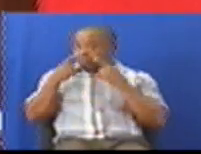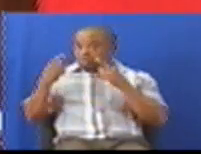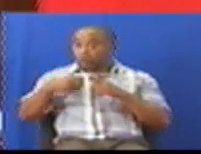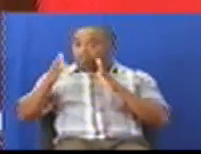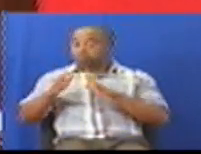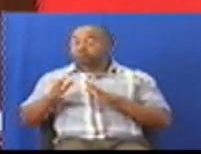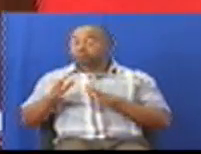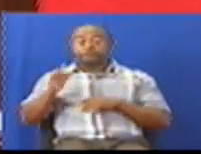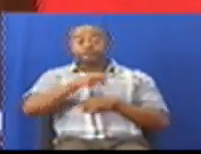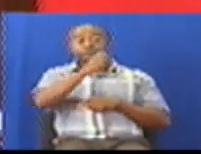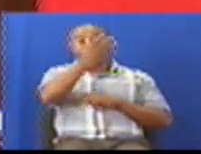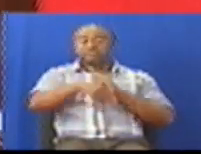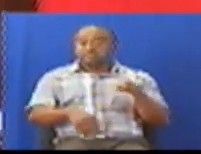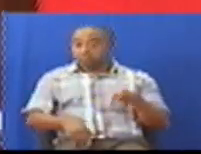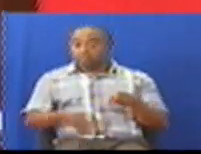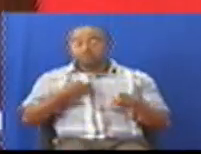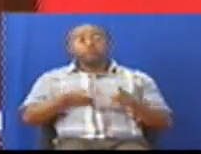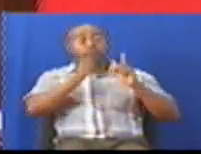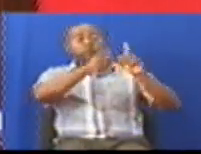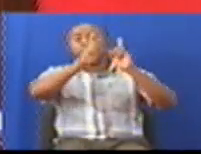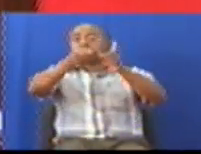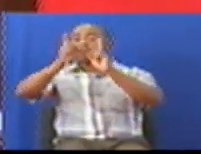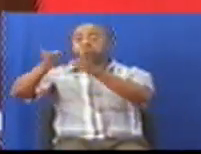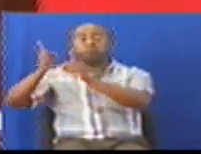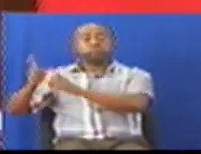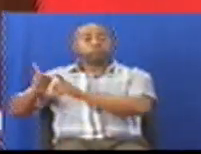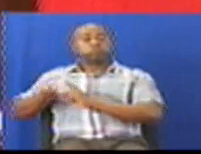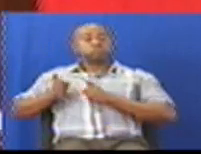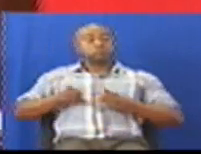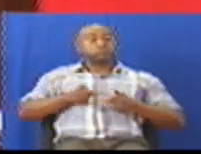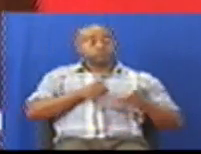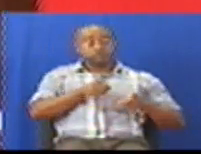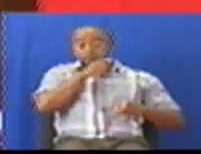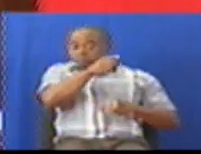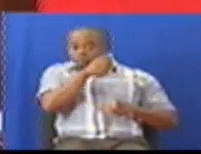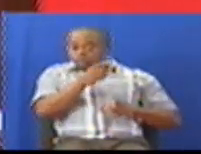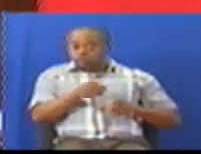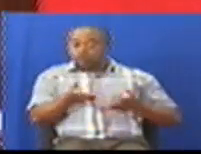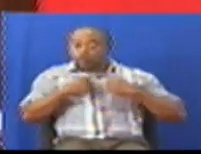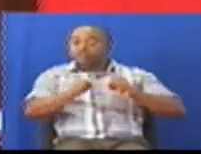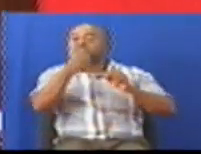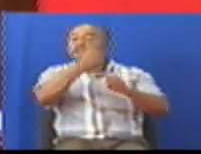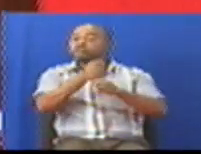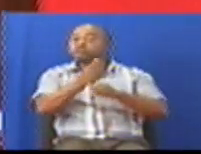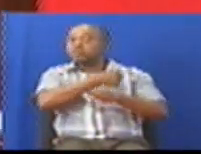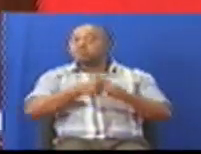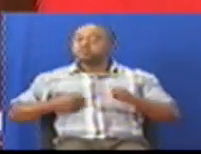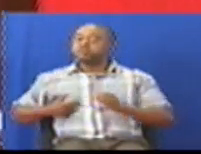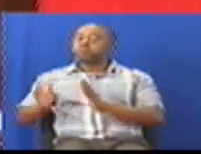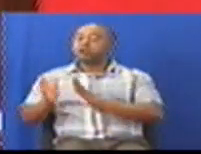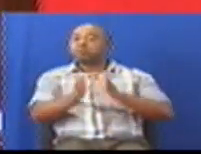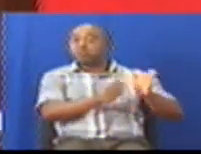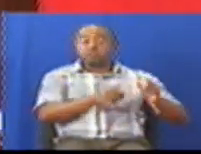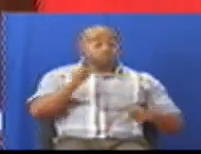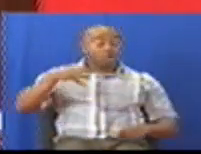alikuwa Zanzibar, anawazungukia Watanzania kutekeleza shughuli ambazo rais amezipanga. Na wewe